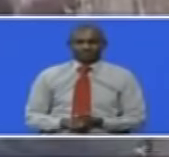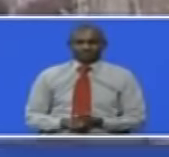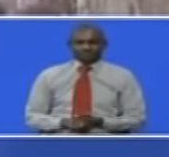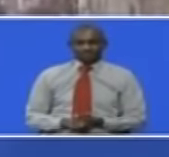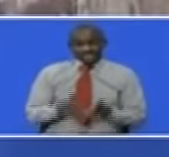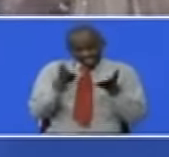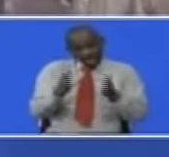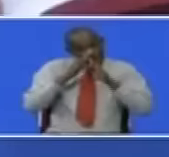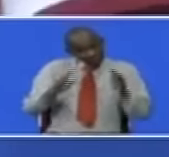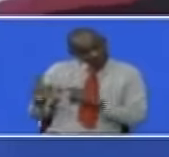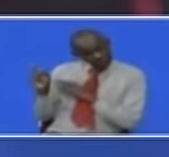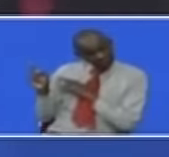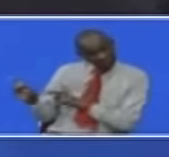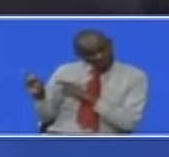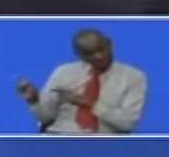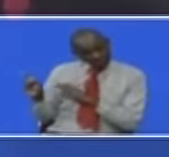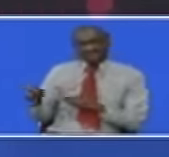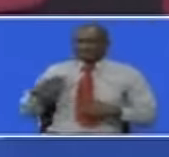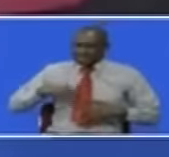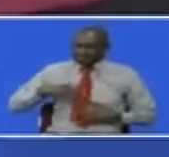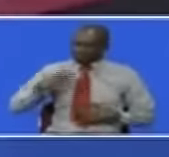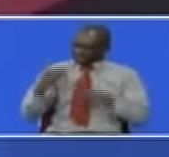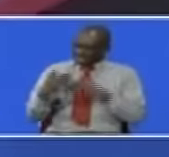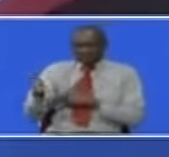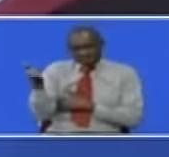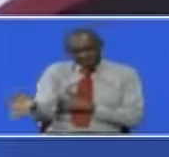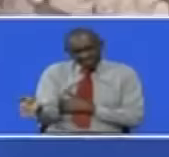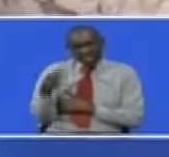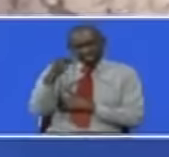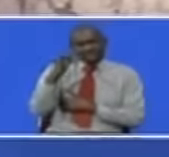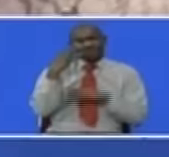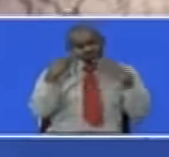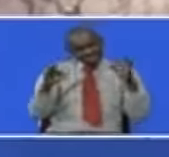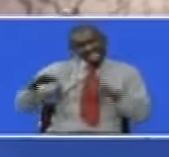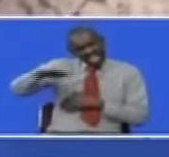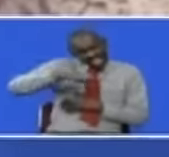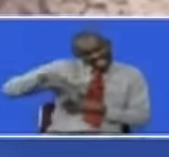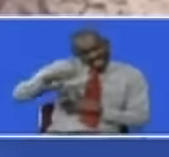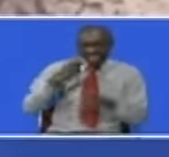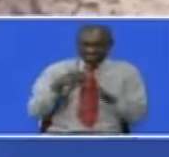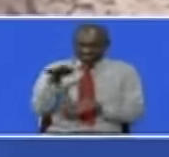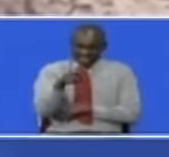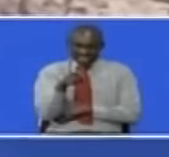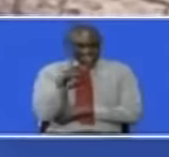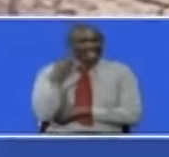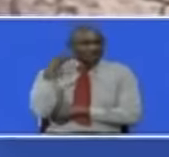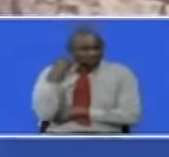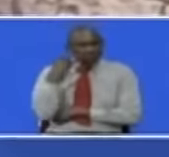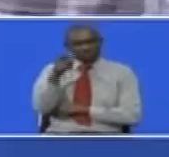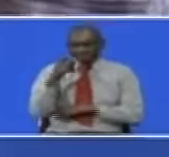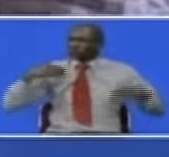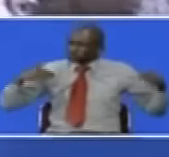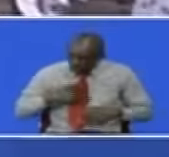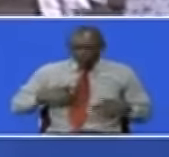Ni katika nyumba hii ambapo wenyeji wa mtaa huu wa Free Area viungani mwa mji wa Nakuru wameshuhudia kisa